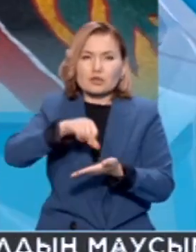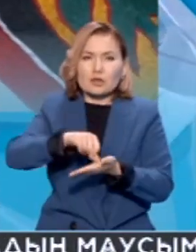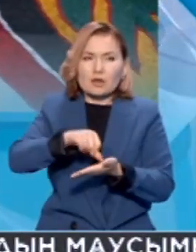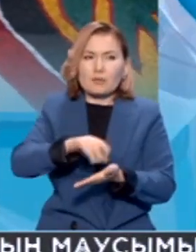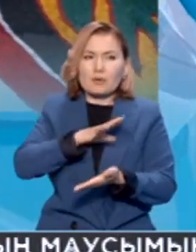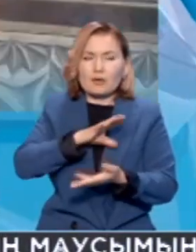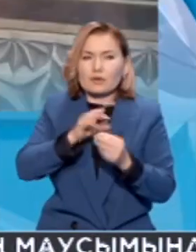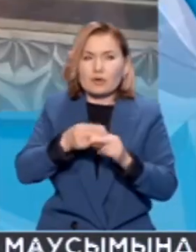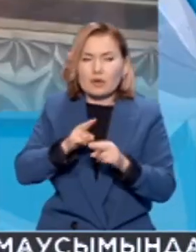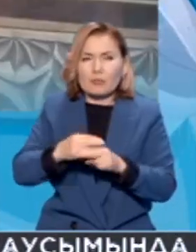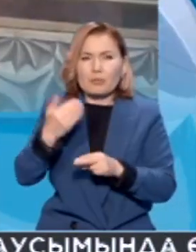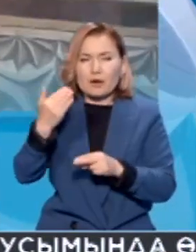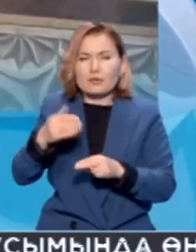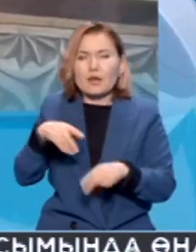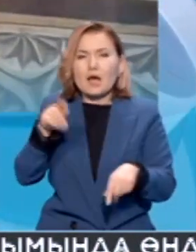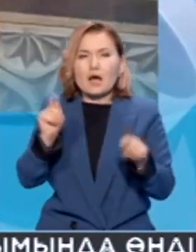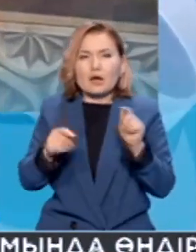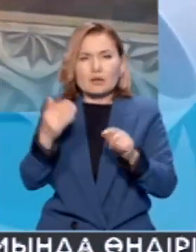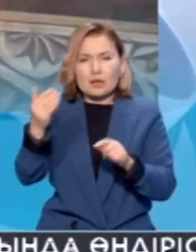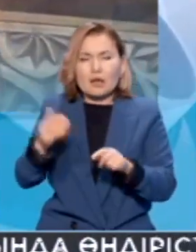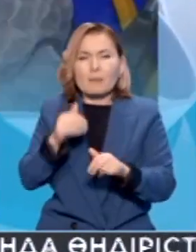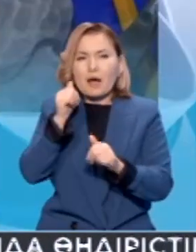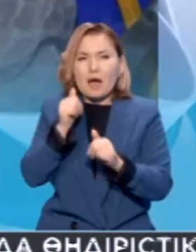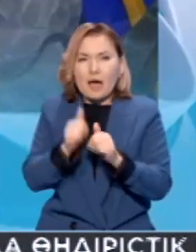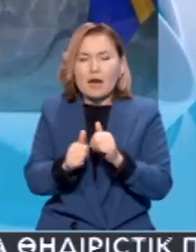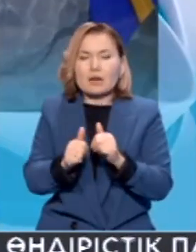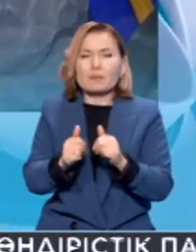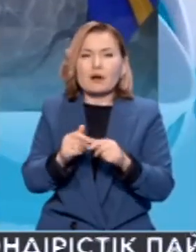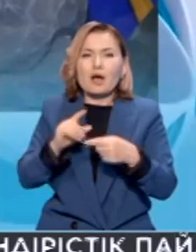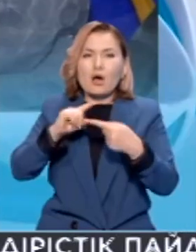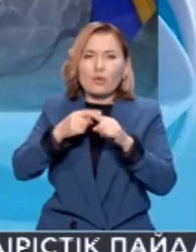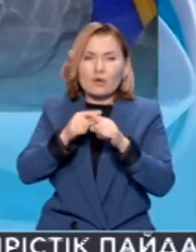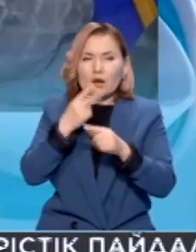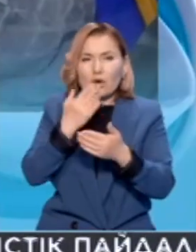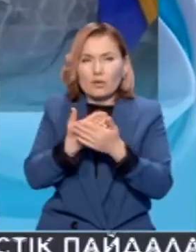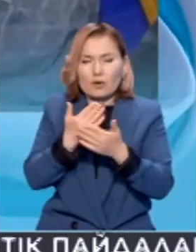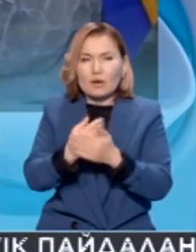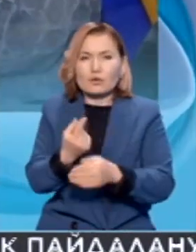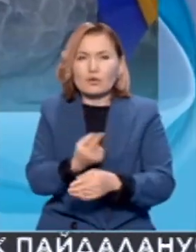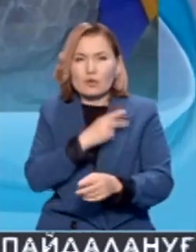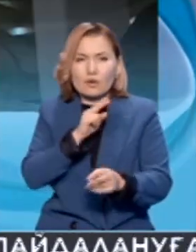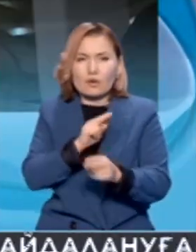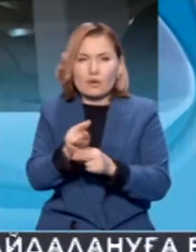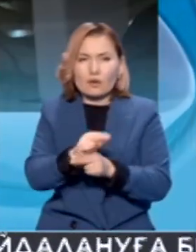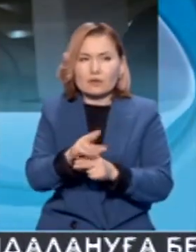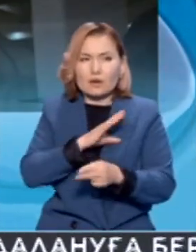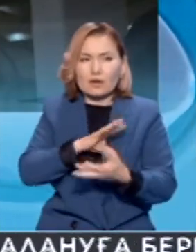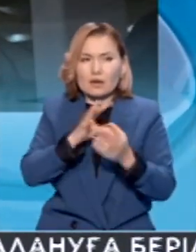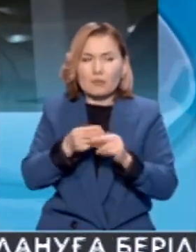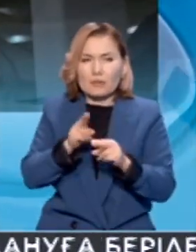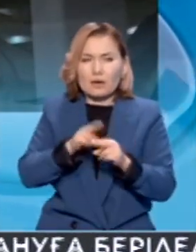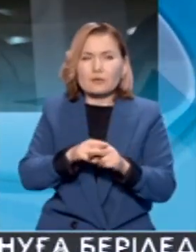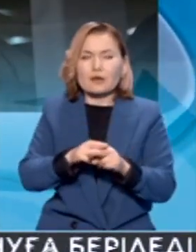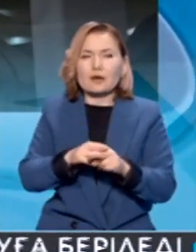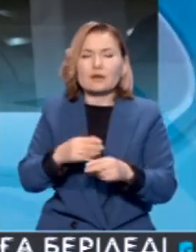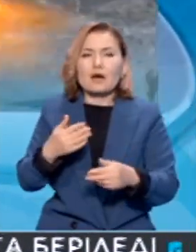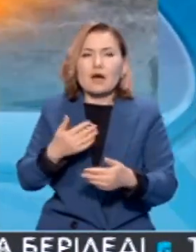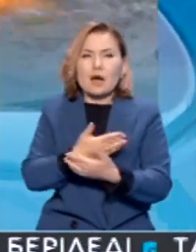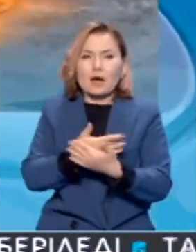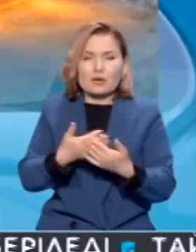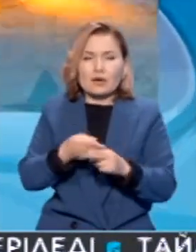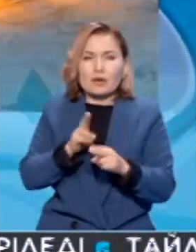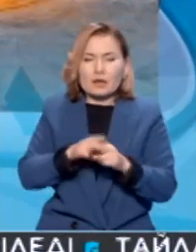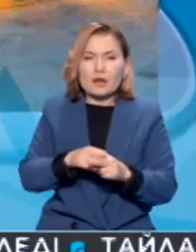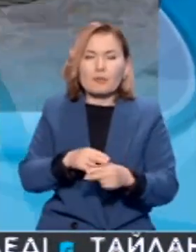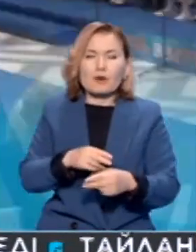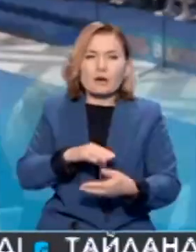қатысып жатыр. Олар келушілерге әрбір заттың қалай жасалатынын көрсетіп, шеберлік сабағын өткізуде. Сондай-ақ аңшылар шеру ұйымдастырып,